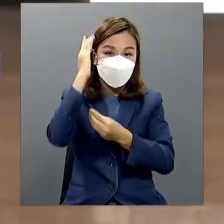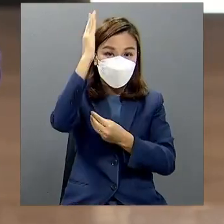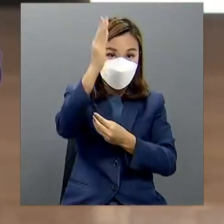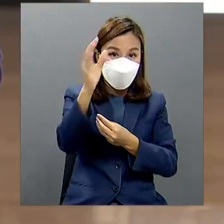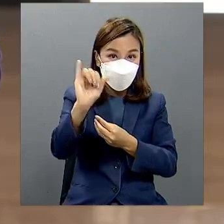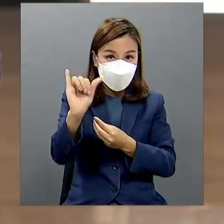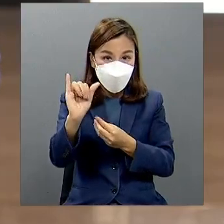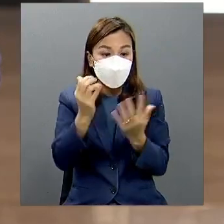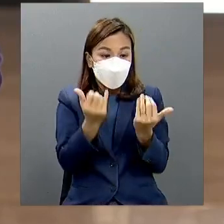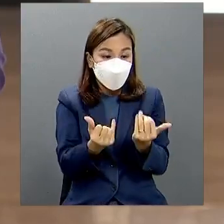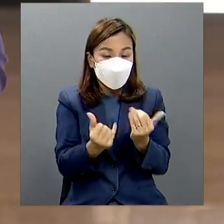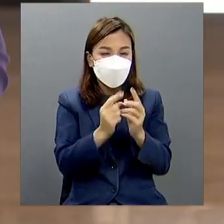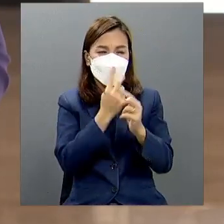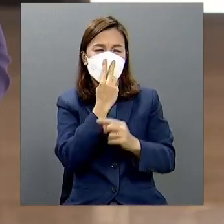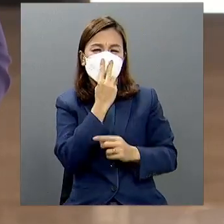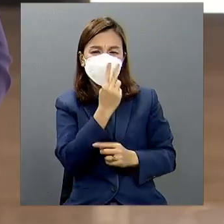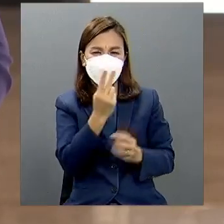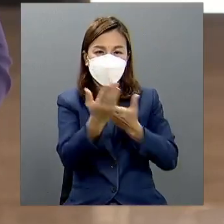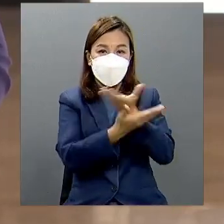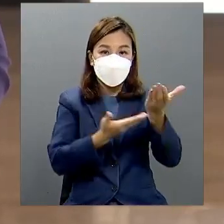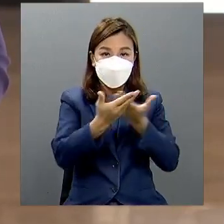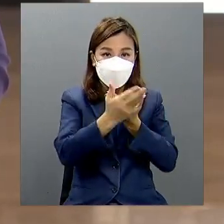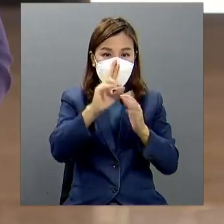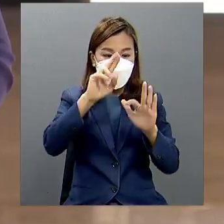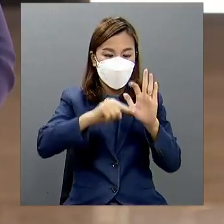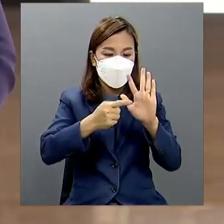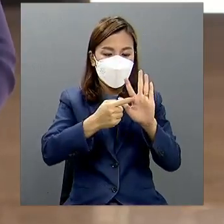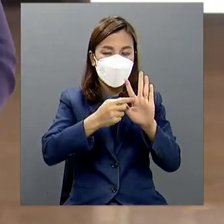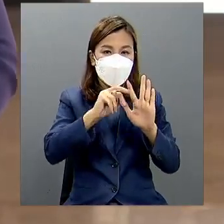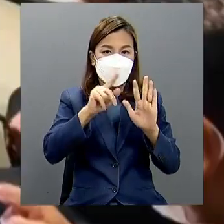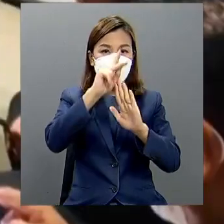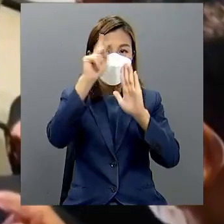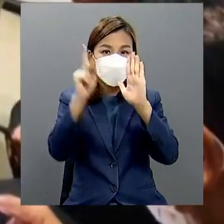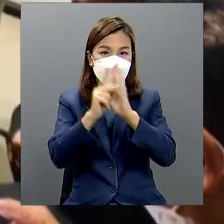ก่อนค่ะกับการพิจารณาร่างกฎหมายงบประมาณปี2566ค่ะ